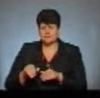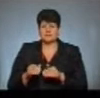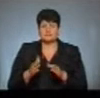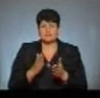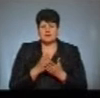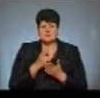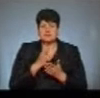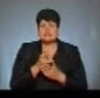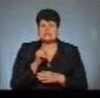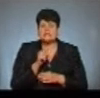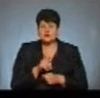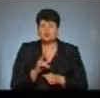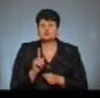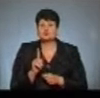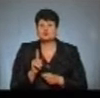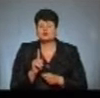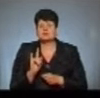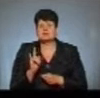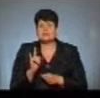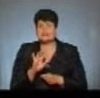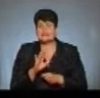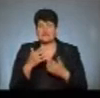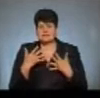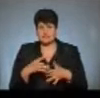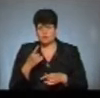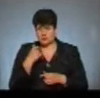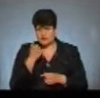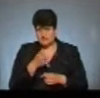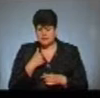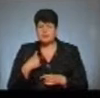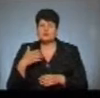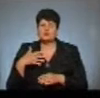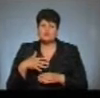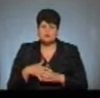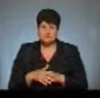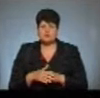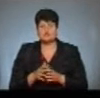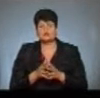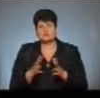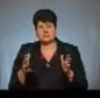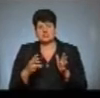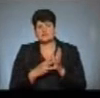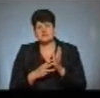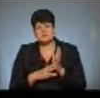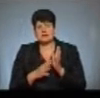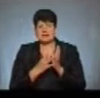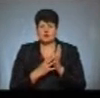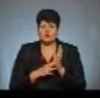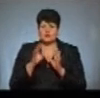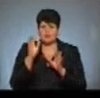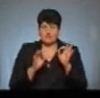для того, щоб дитина не втратила рік, адже ми розуміємо, що понад